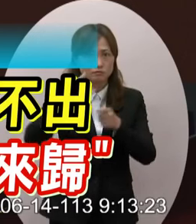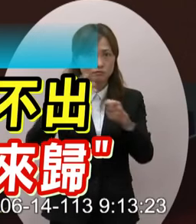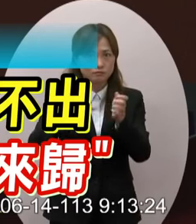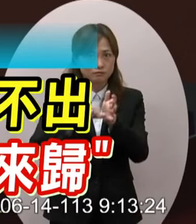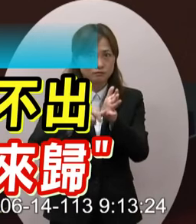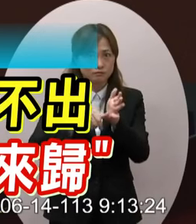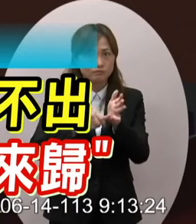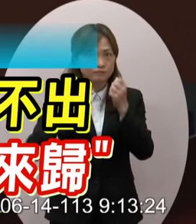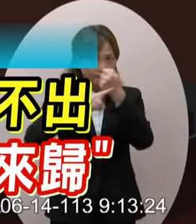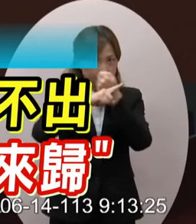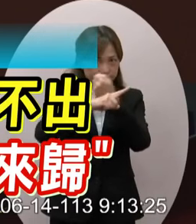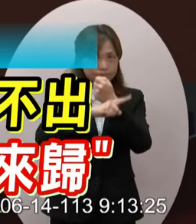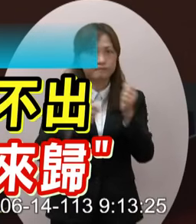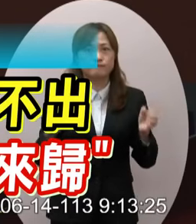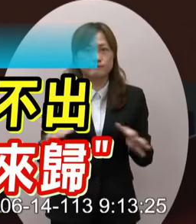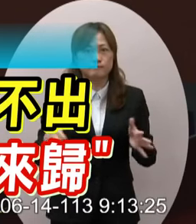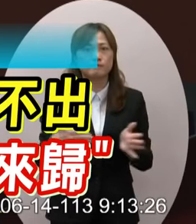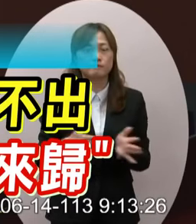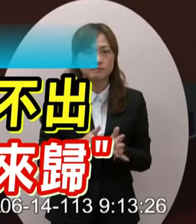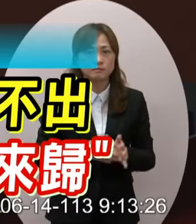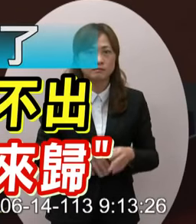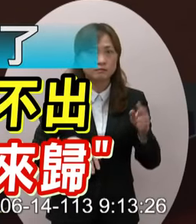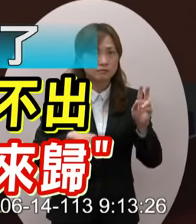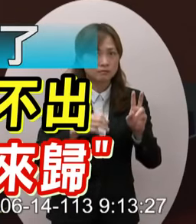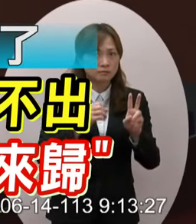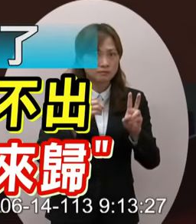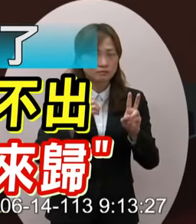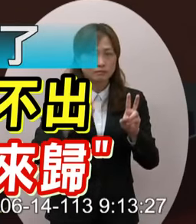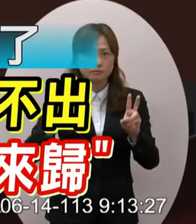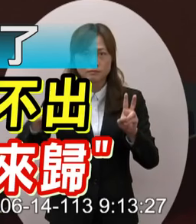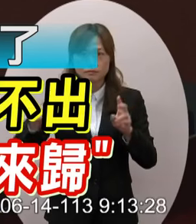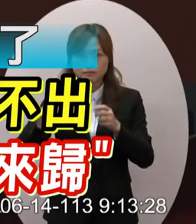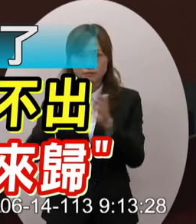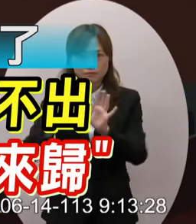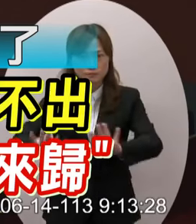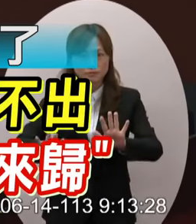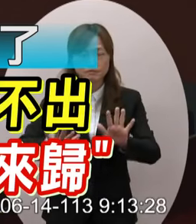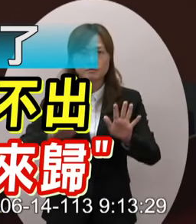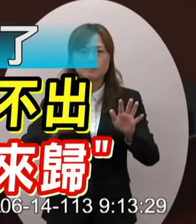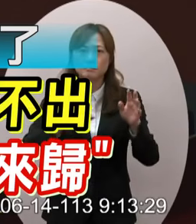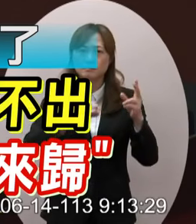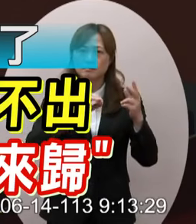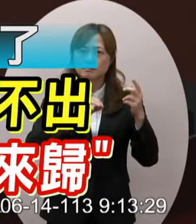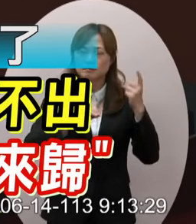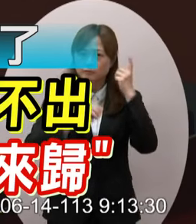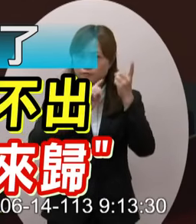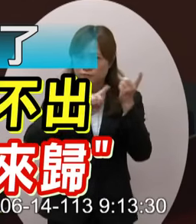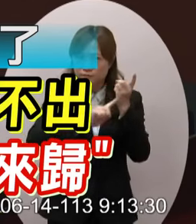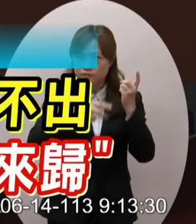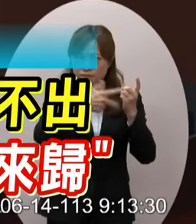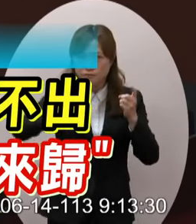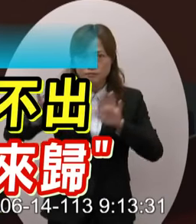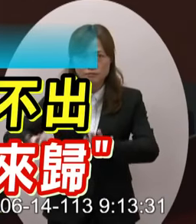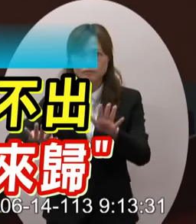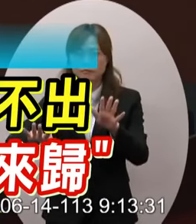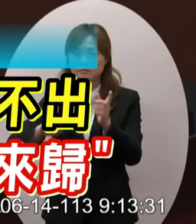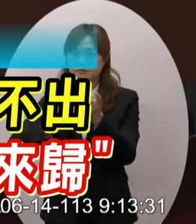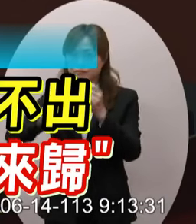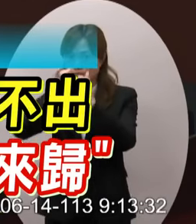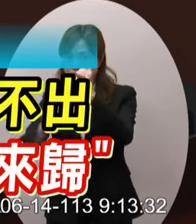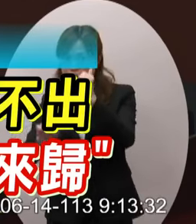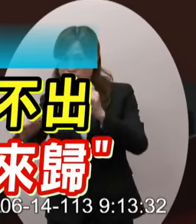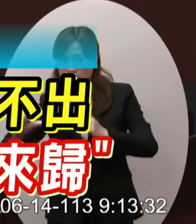间。2016年 iPhone 7到今年已经 iPhone 15，都出几代了，结果执政